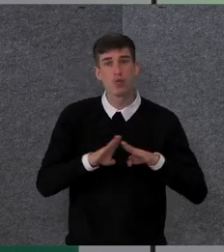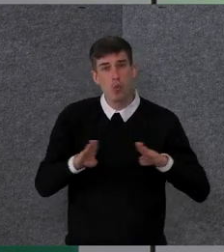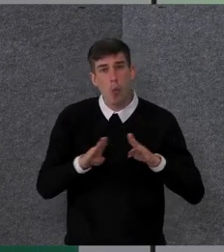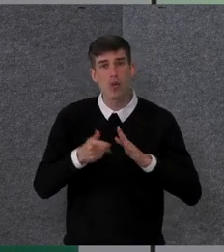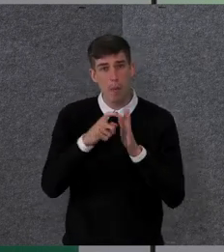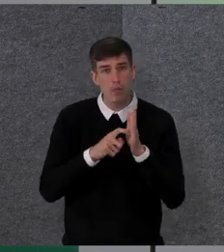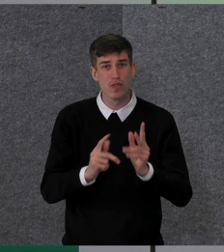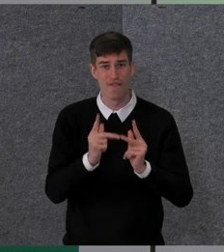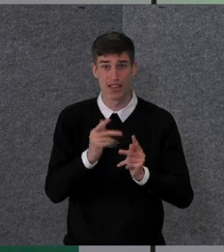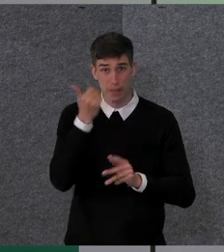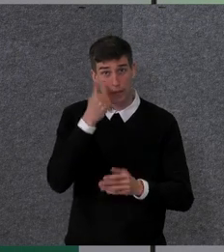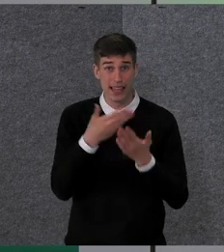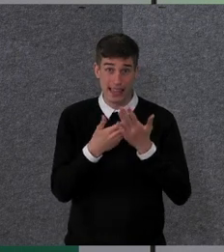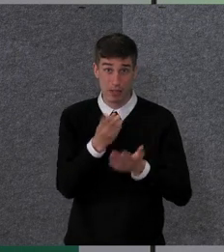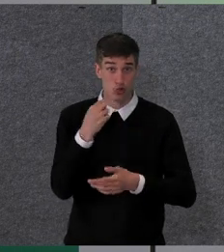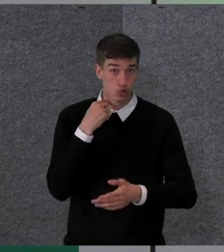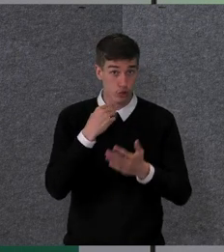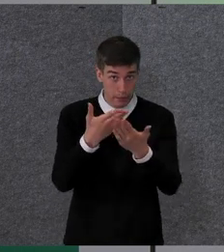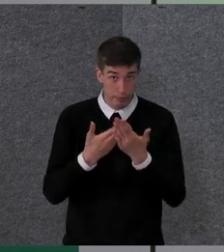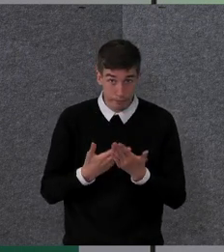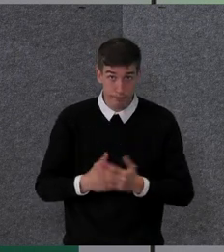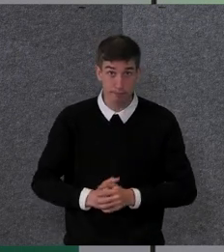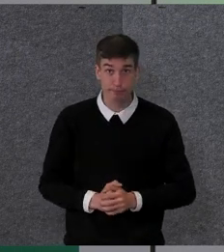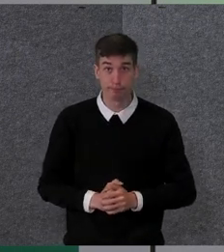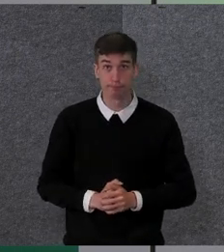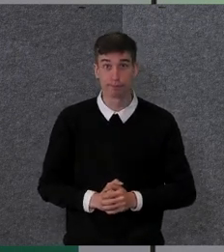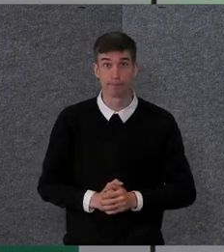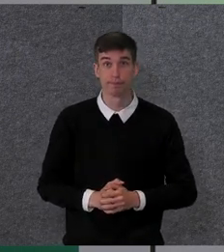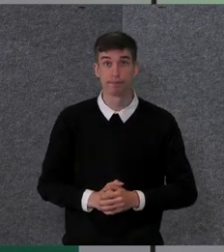Satzung. Dafür bitte ich euch jetzt um Zustimmung für diese Änderungen.